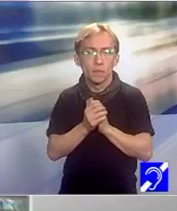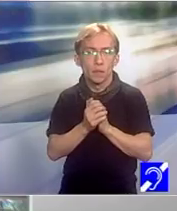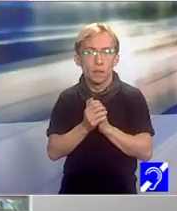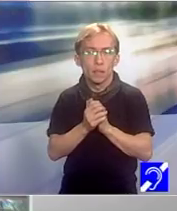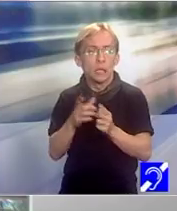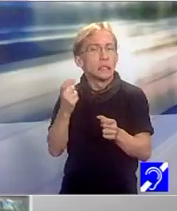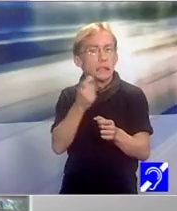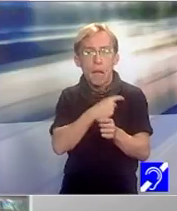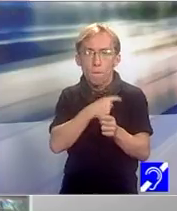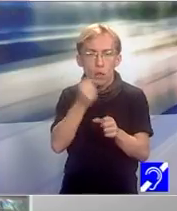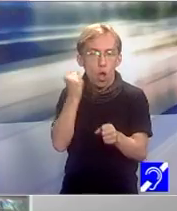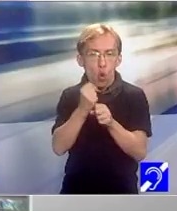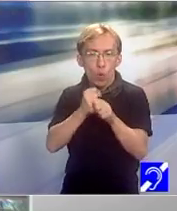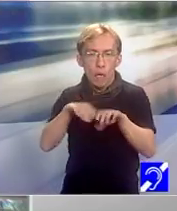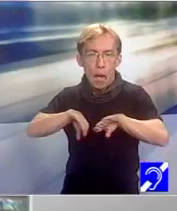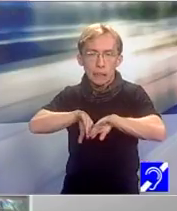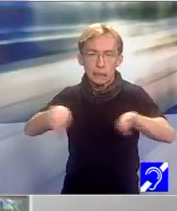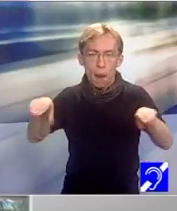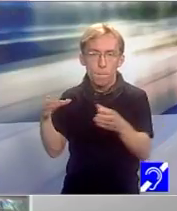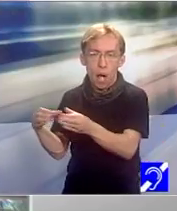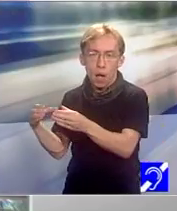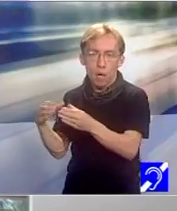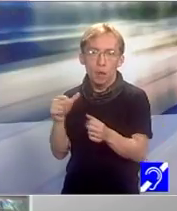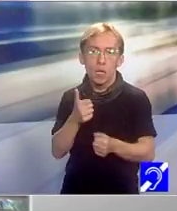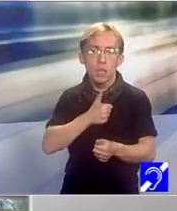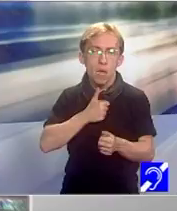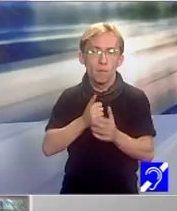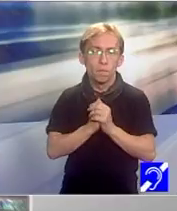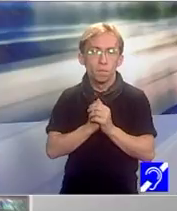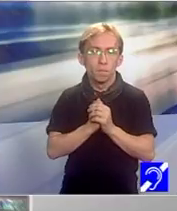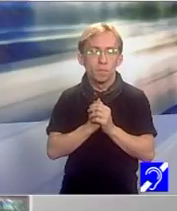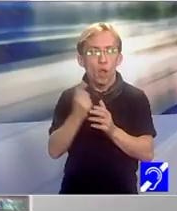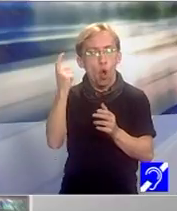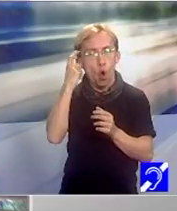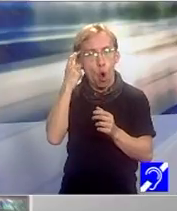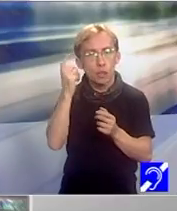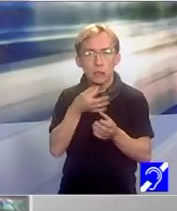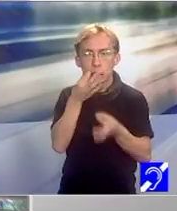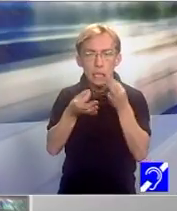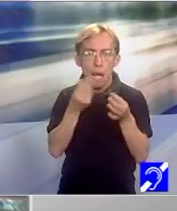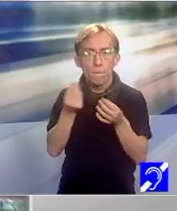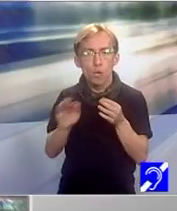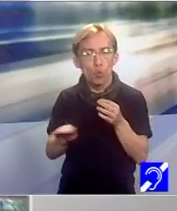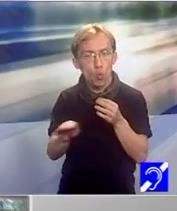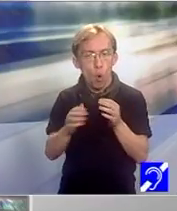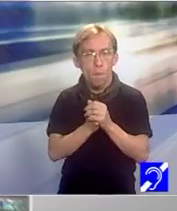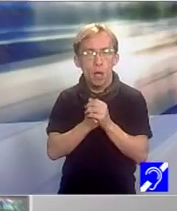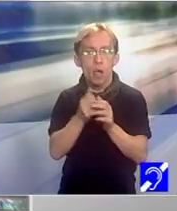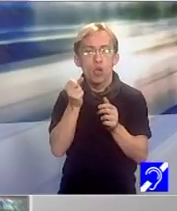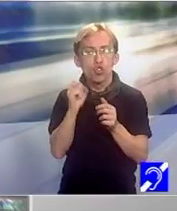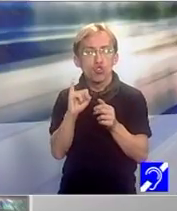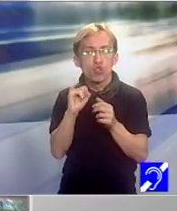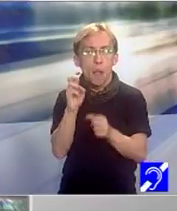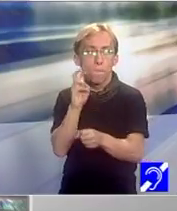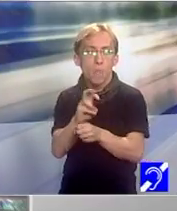și separat, și toată familia. De multe ori, în demersurile de consiliere pentru copii, tipici, este implicată toată familia. Pentru